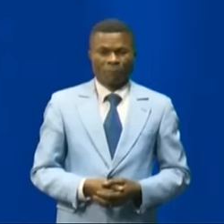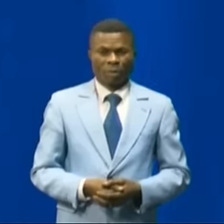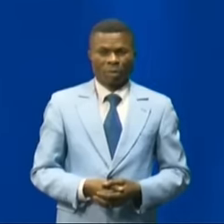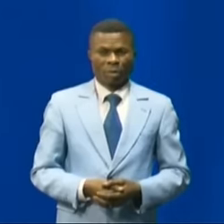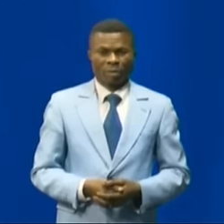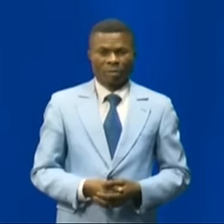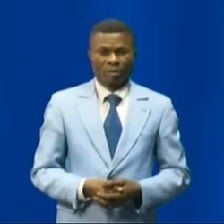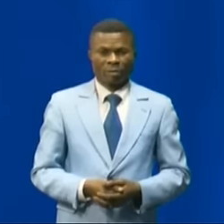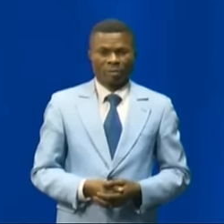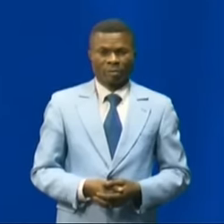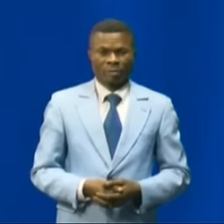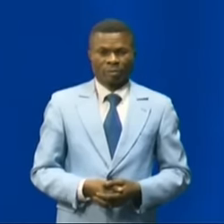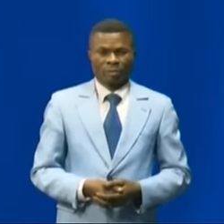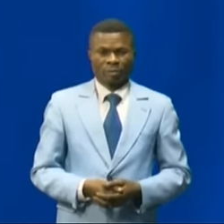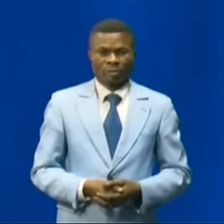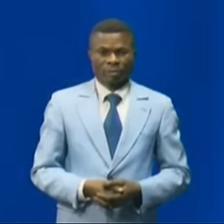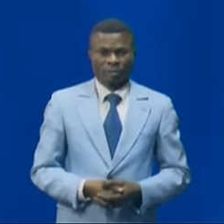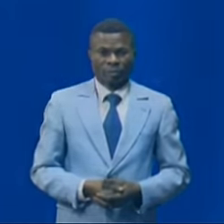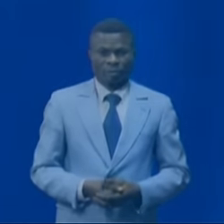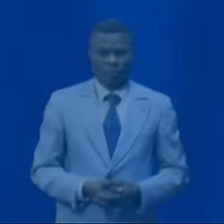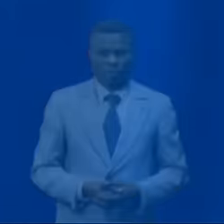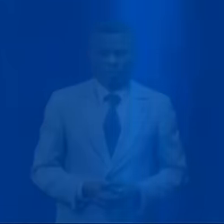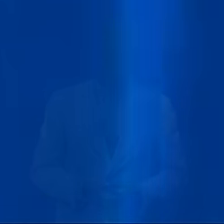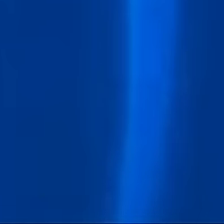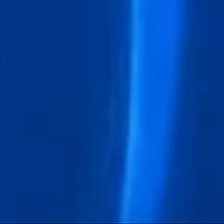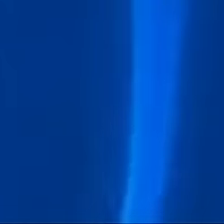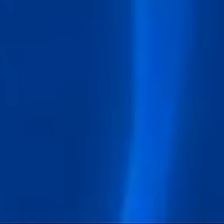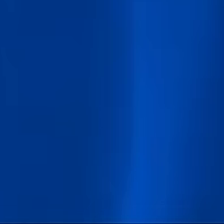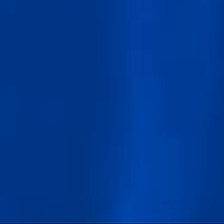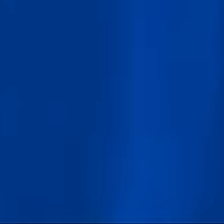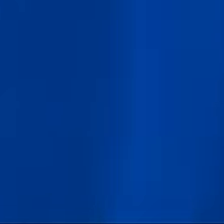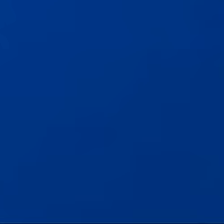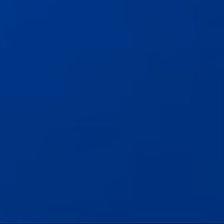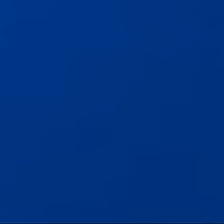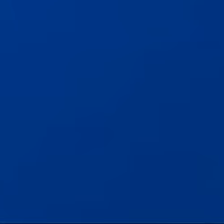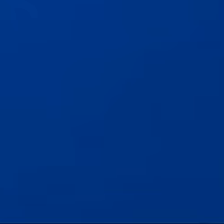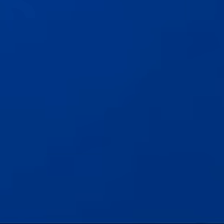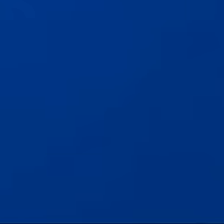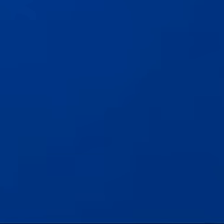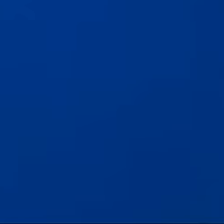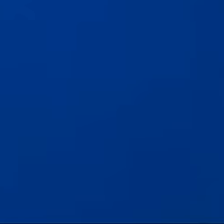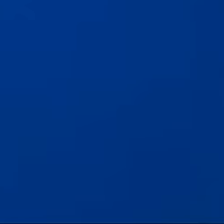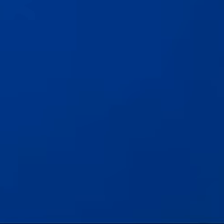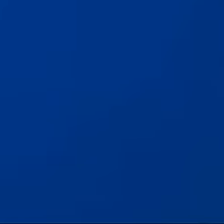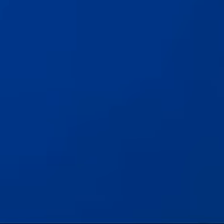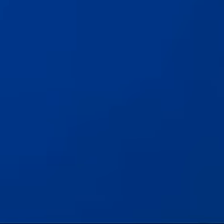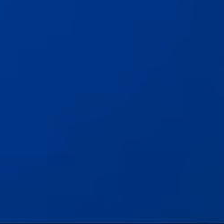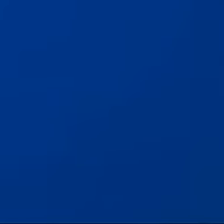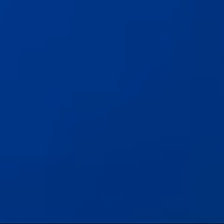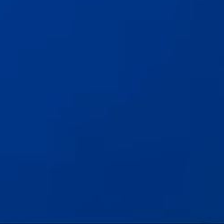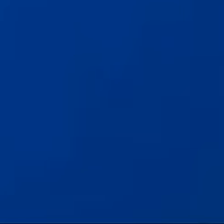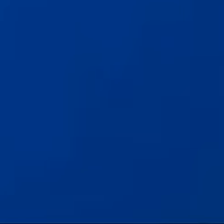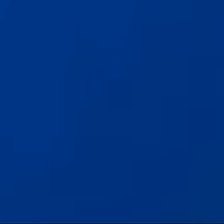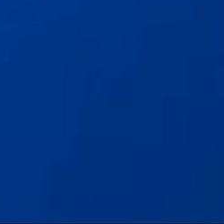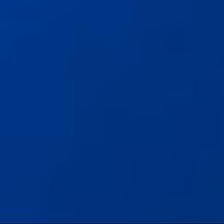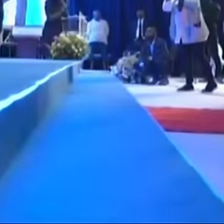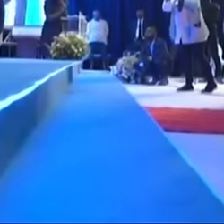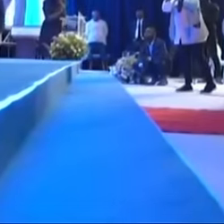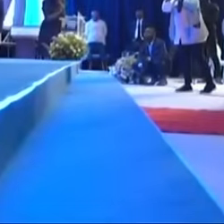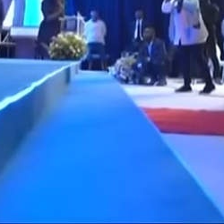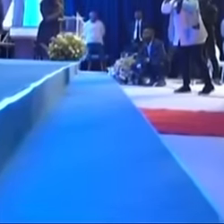ainsi que l'autonomisation. Et sur notre volet éducation, nous avons mis en place un programme dénommé